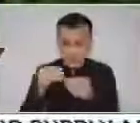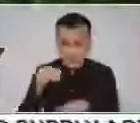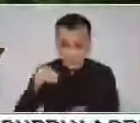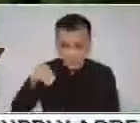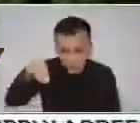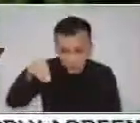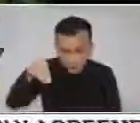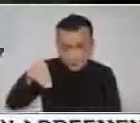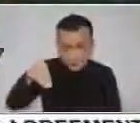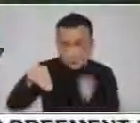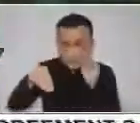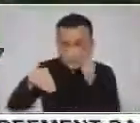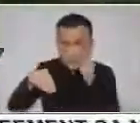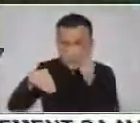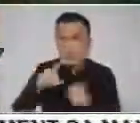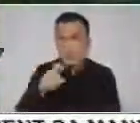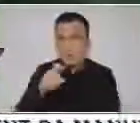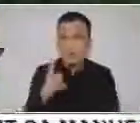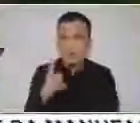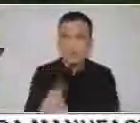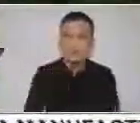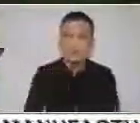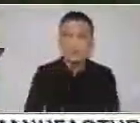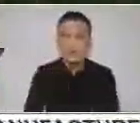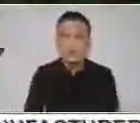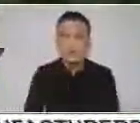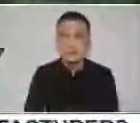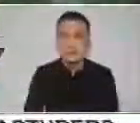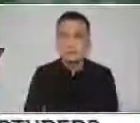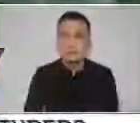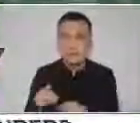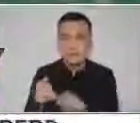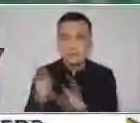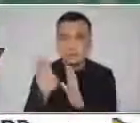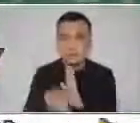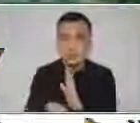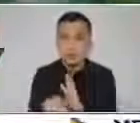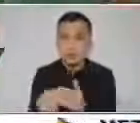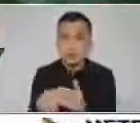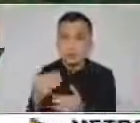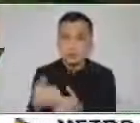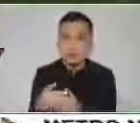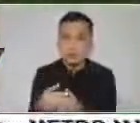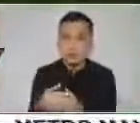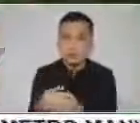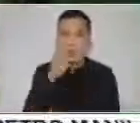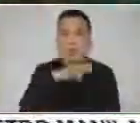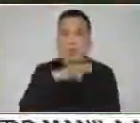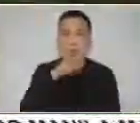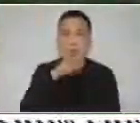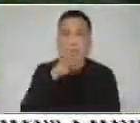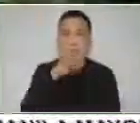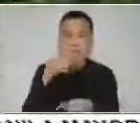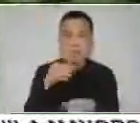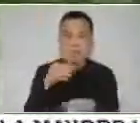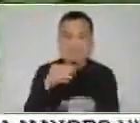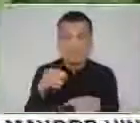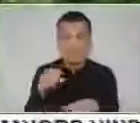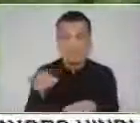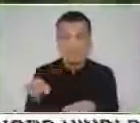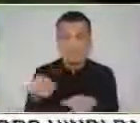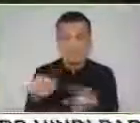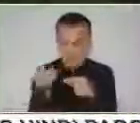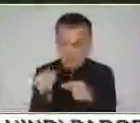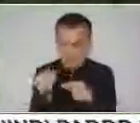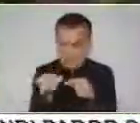ng pechay, ng mga alubate, spinach, at yung kangkong, yan, pang sinigang, yan po, ay nagkakalaga